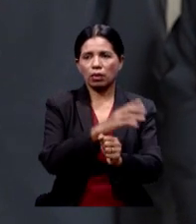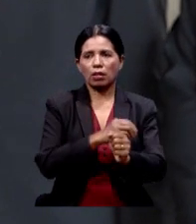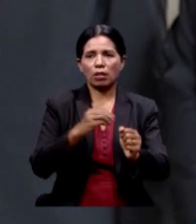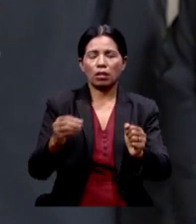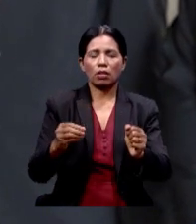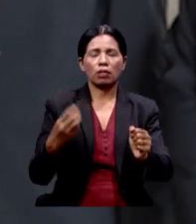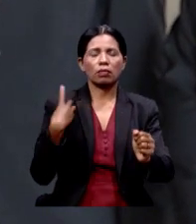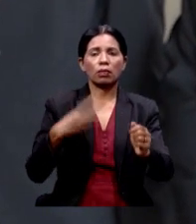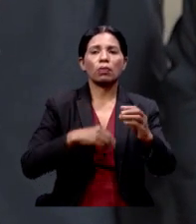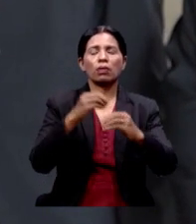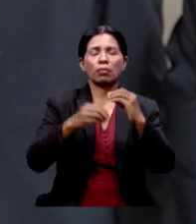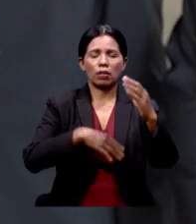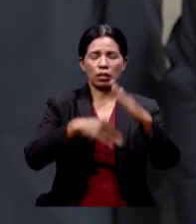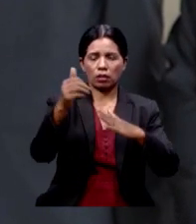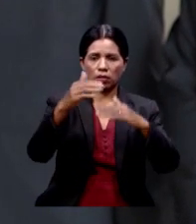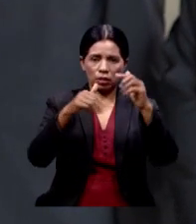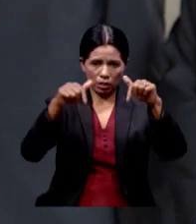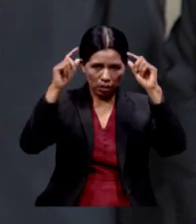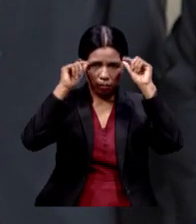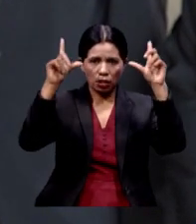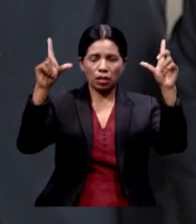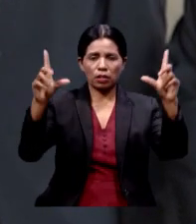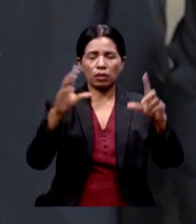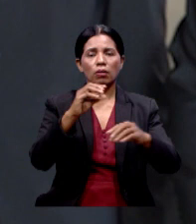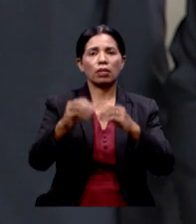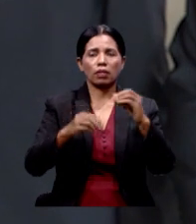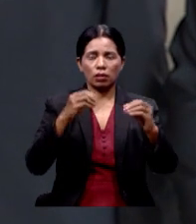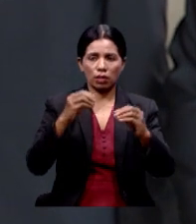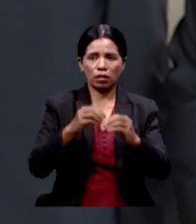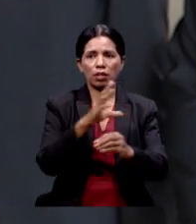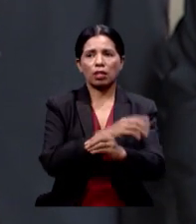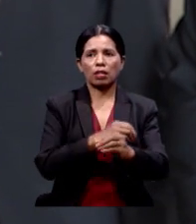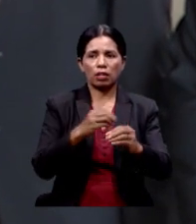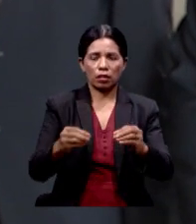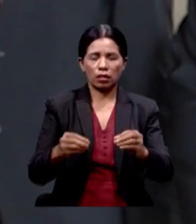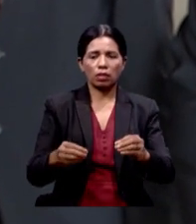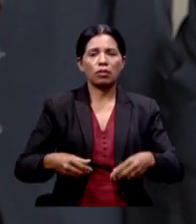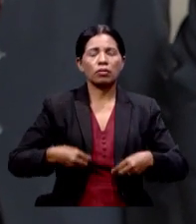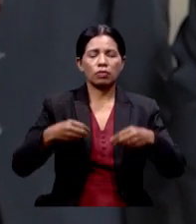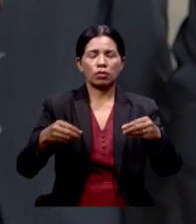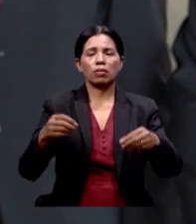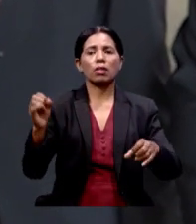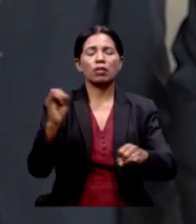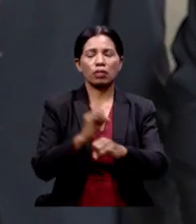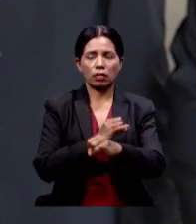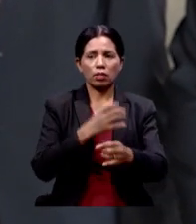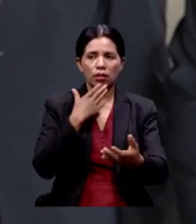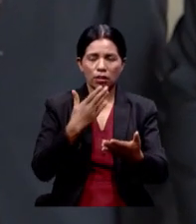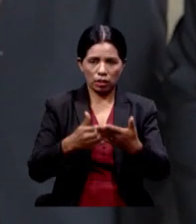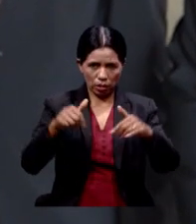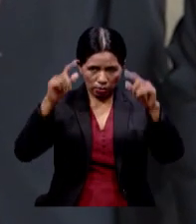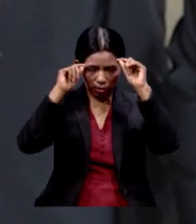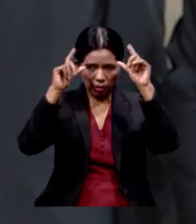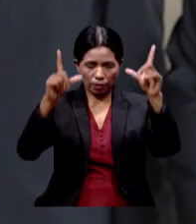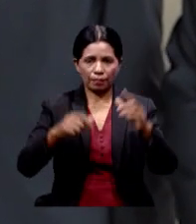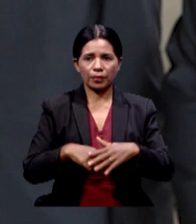pengembangan infrastruktur ketenagakalistrikan di Timor Leste, termasuk pengembangan renewable energy yang banyak berpotensi di Timor Leste.